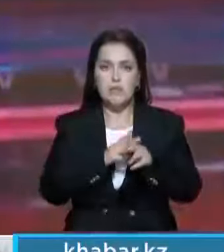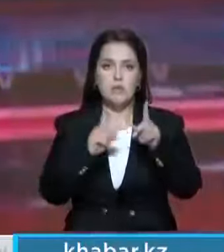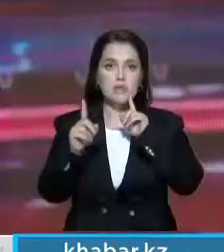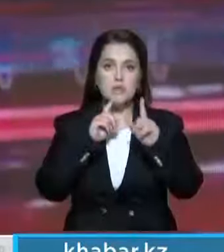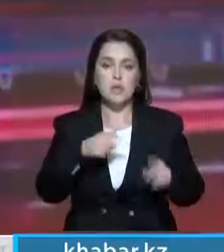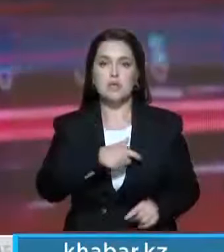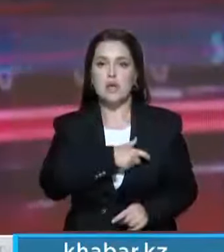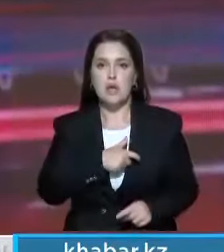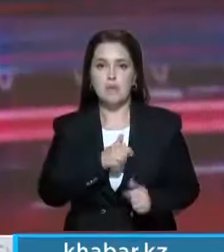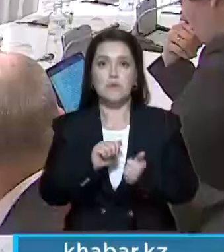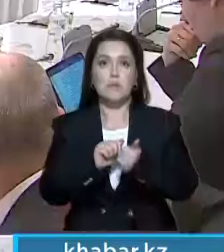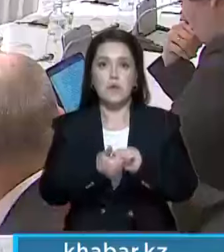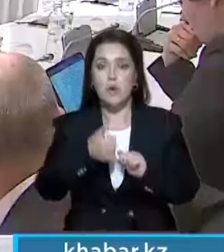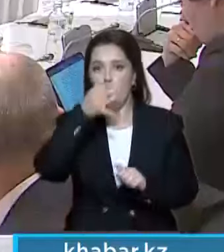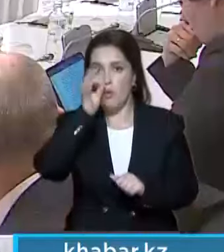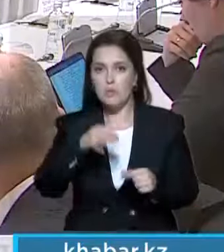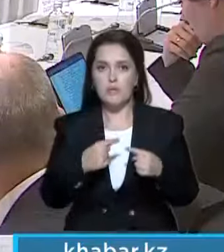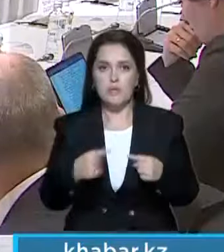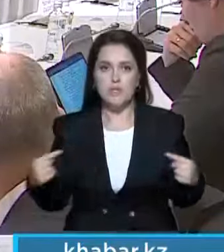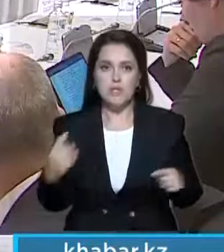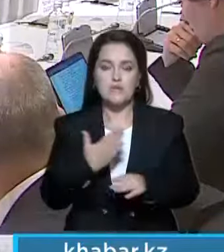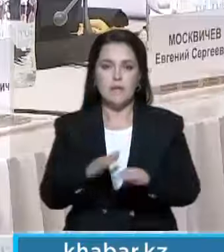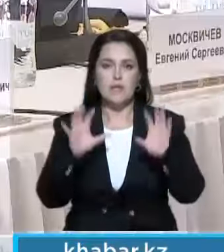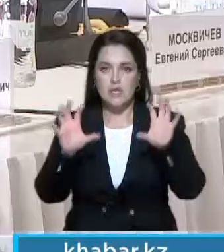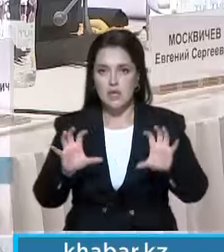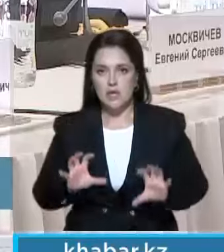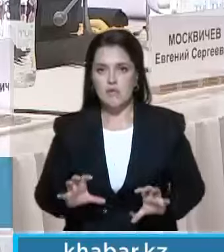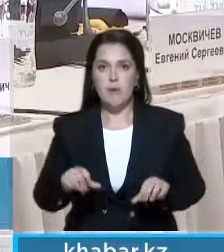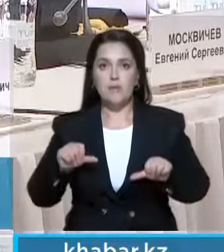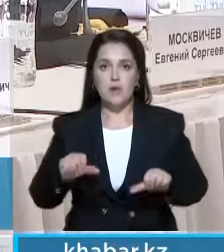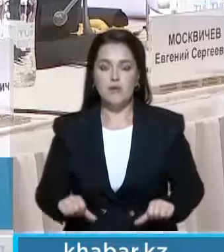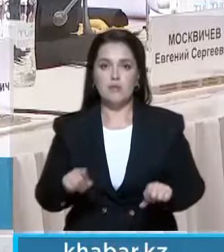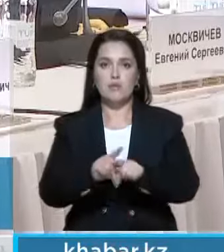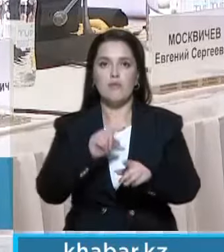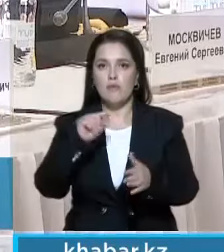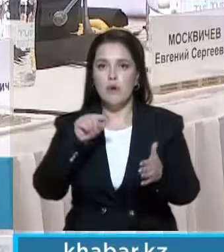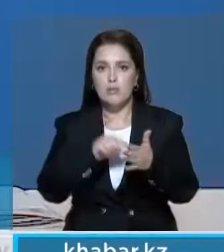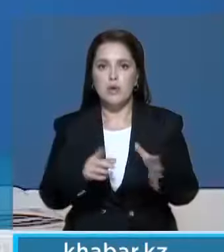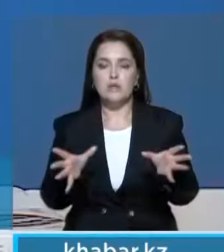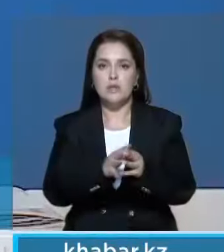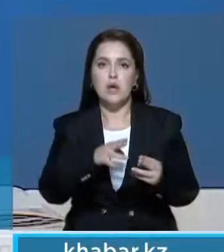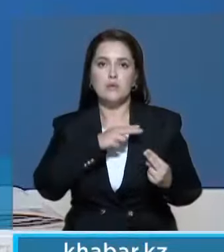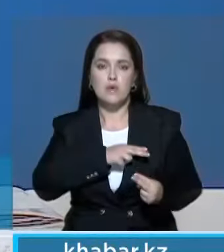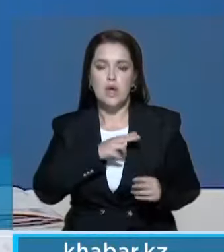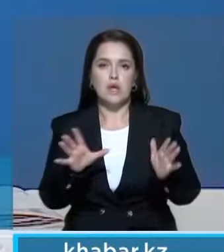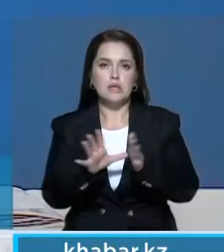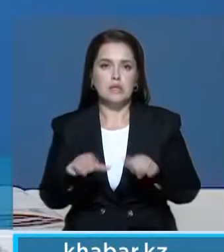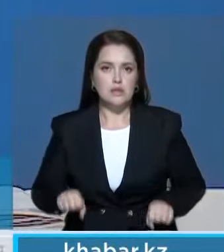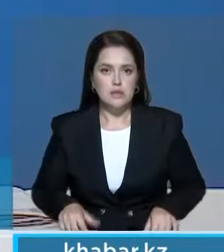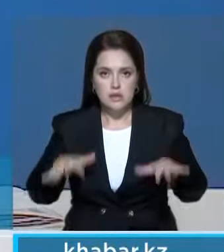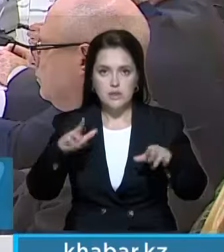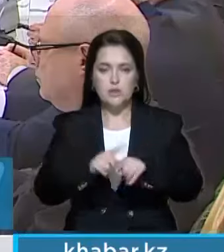страны в ходе заседания депутаты обменялись опытом в различных сферах законодательного права также поднимались вопросы сотрудничества в